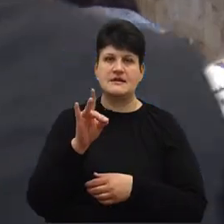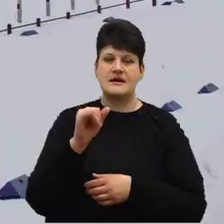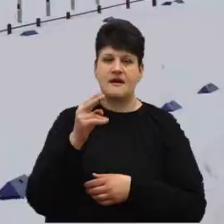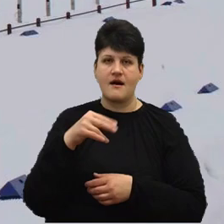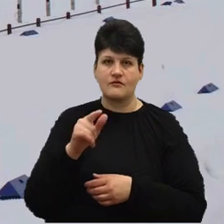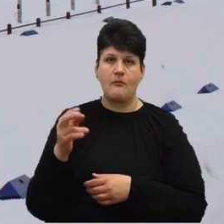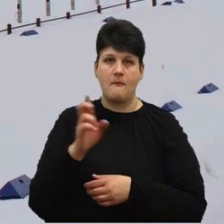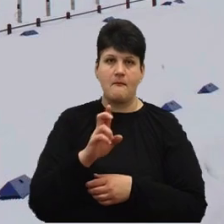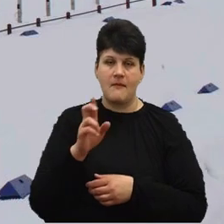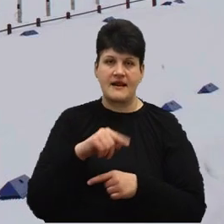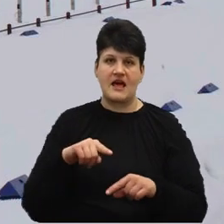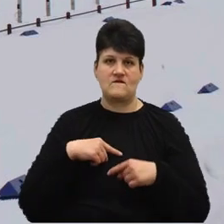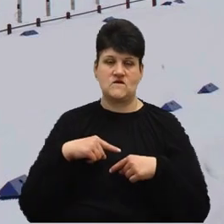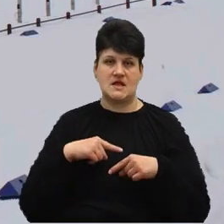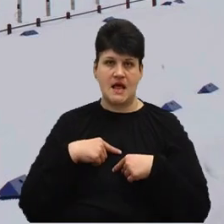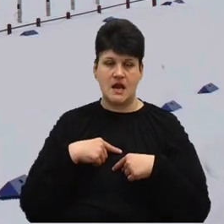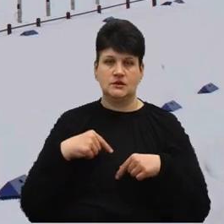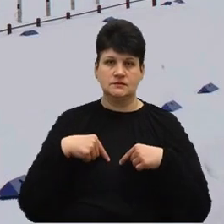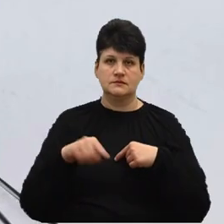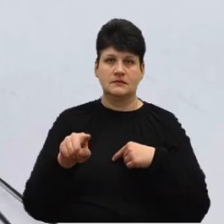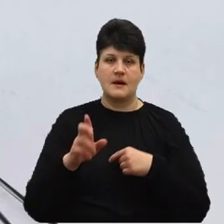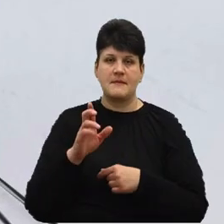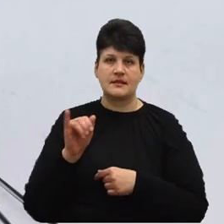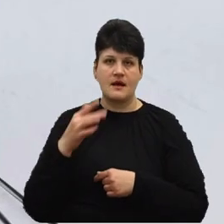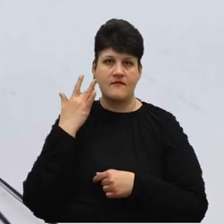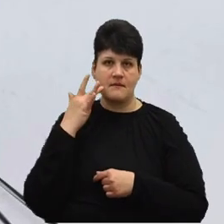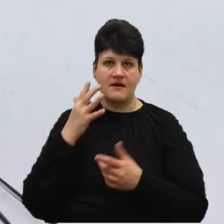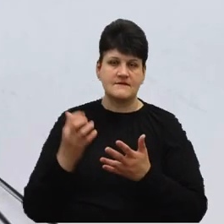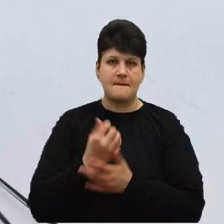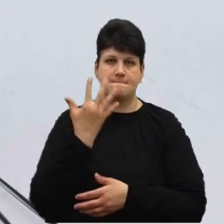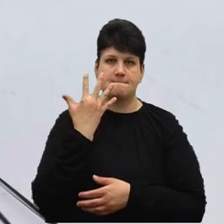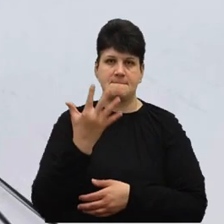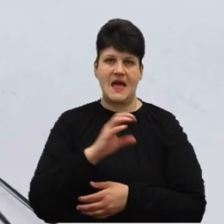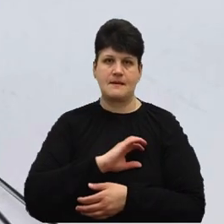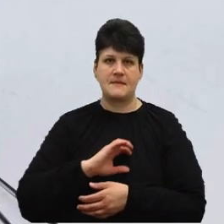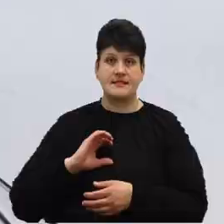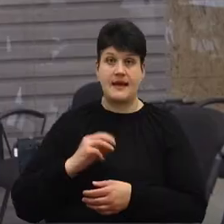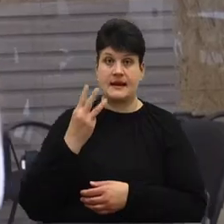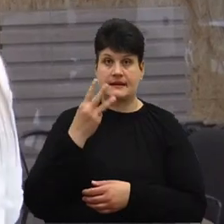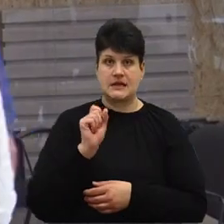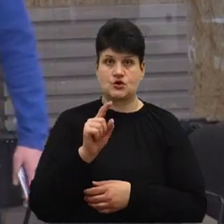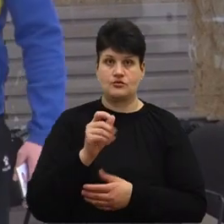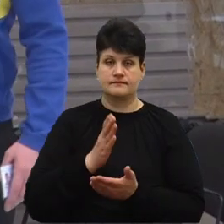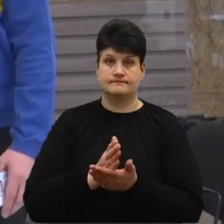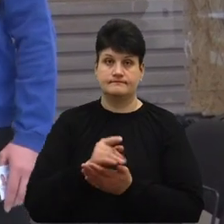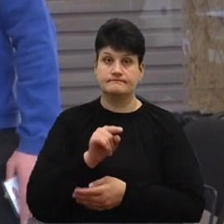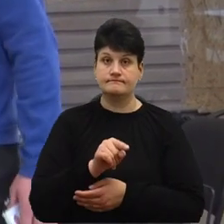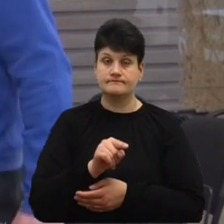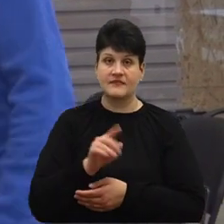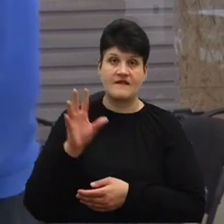фінальному етапі Кубку світу з лижних перегонів та біатлону в Америці виборов 5 медалей, з яких 3 золоті. Весь біатлон